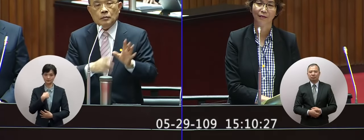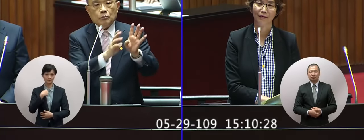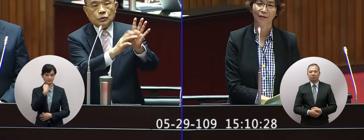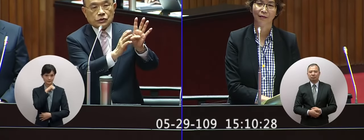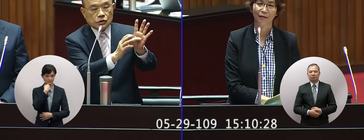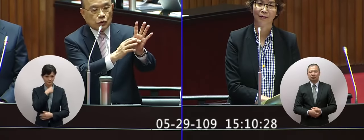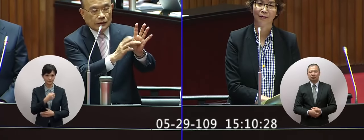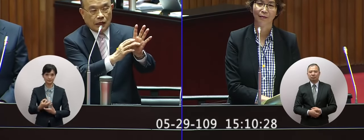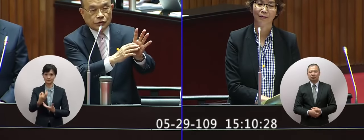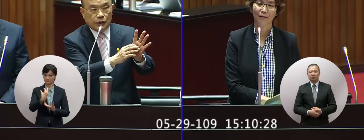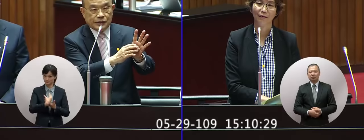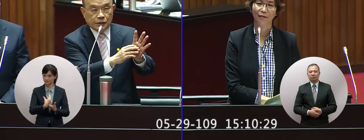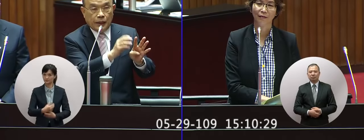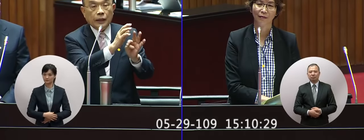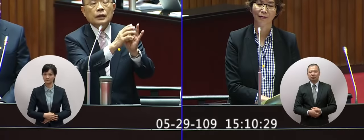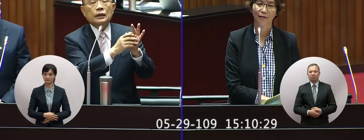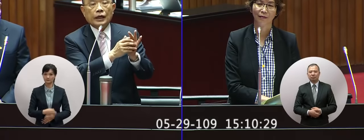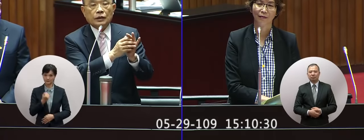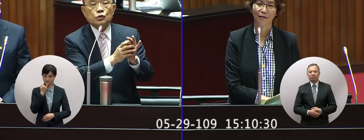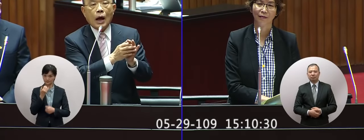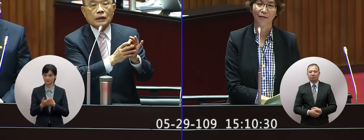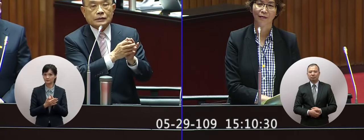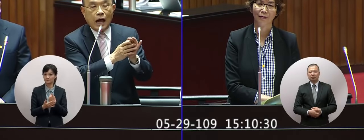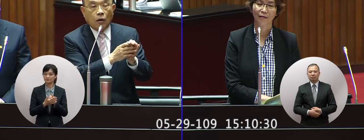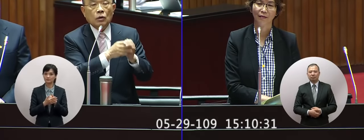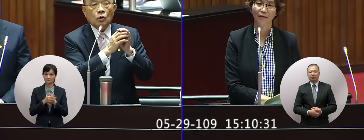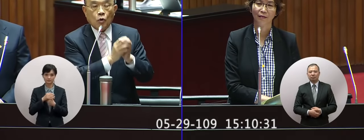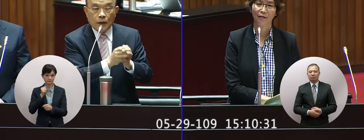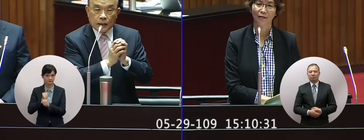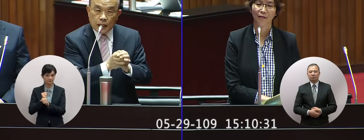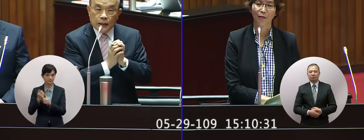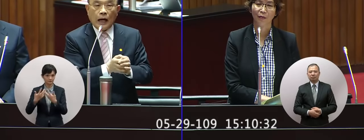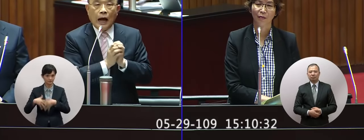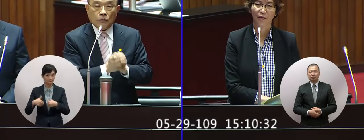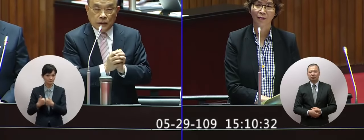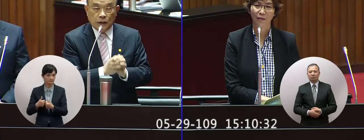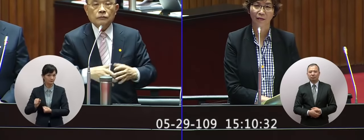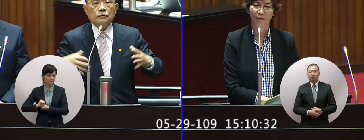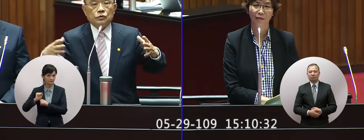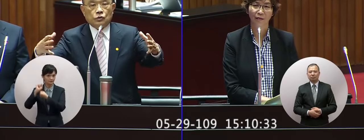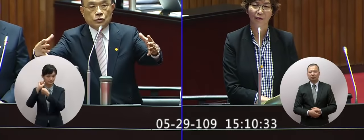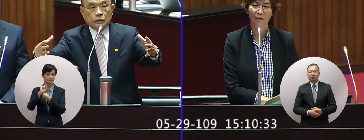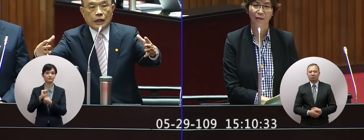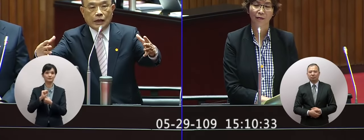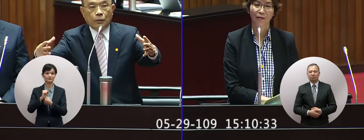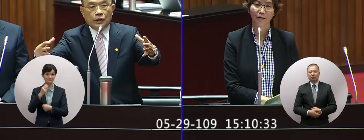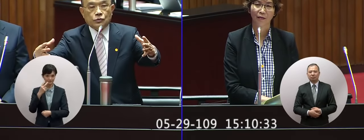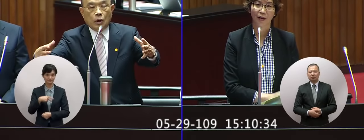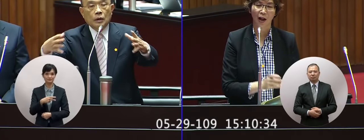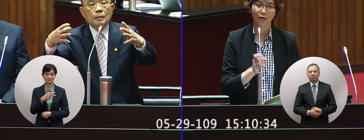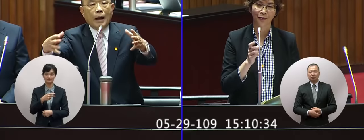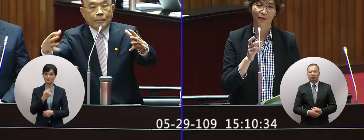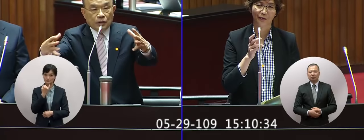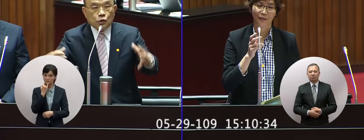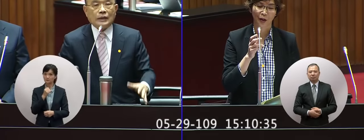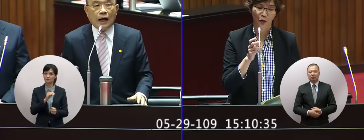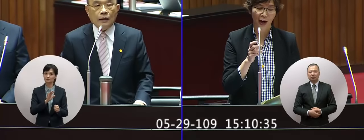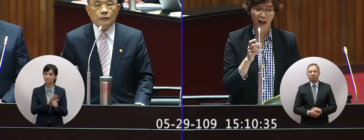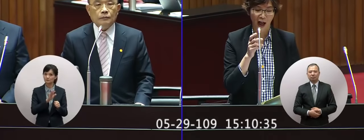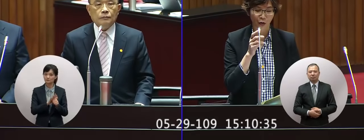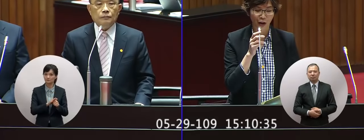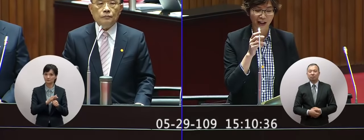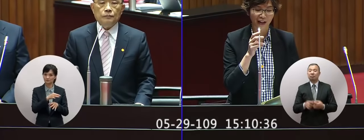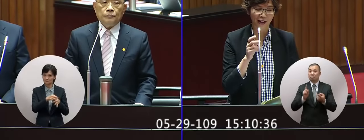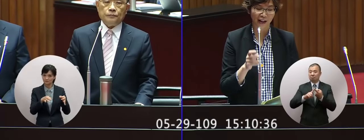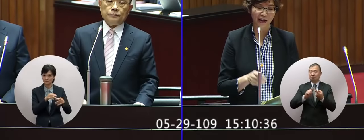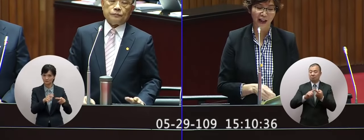这样不只是创造就业机会，也创造我们更好的，就是刚才委员说把饼做大。